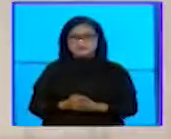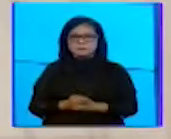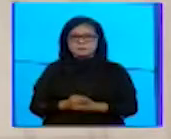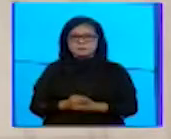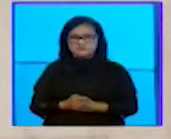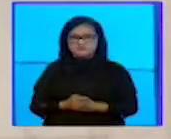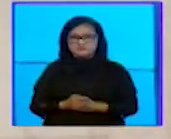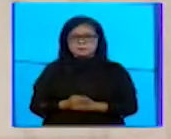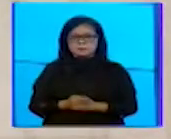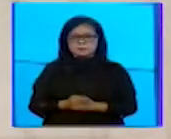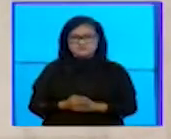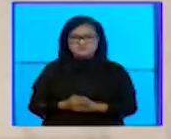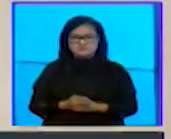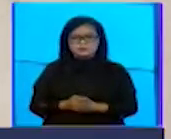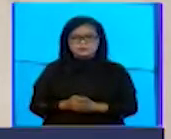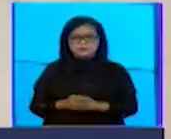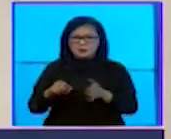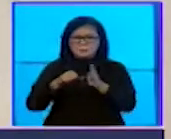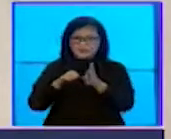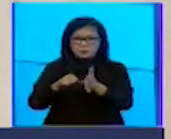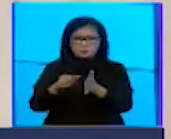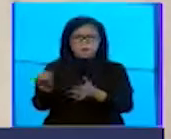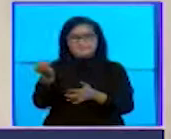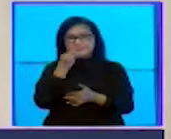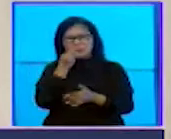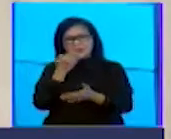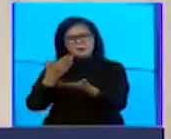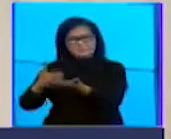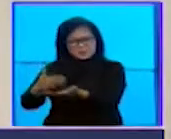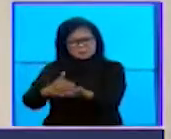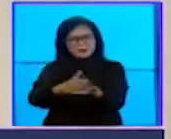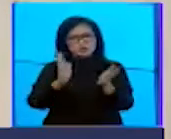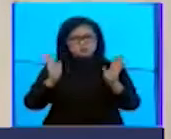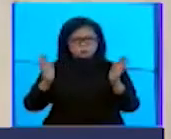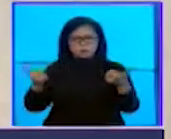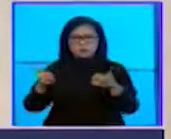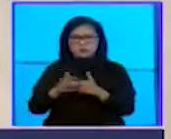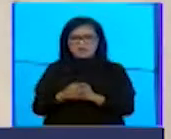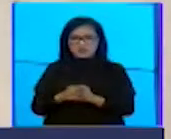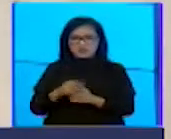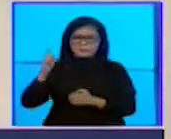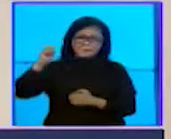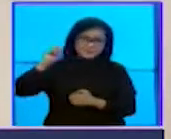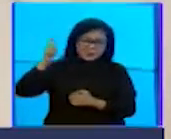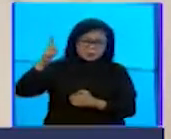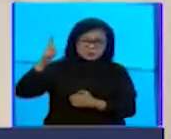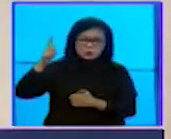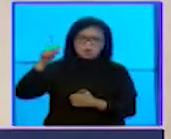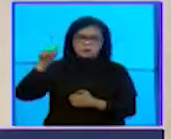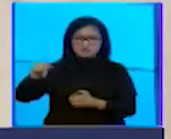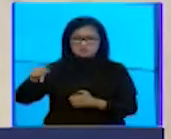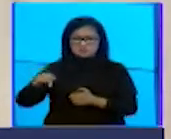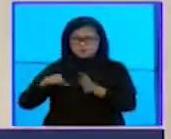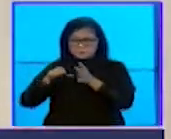Jadi sudah bantuan untuk permakanan sudah dibagi. Kemudian besok kami menyusul akan mengirimkan